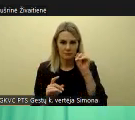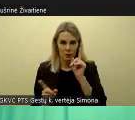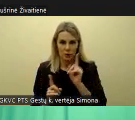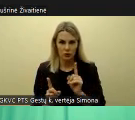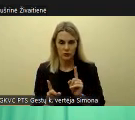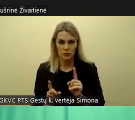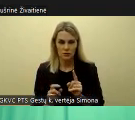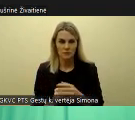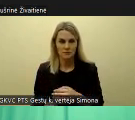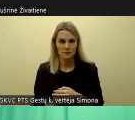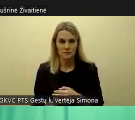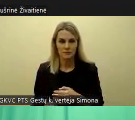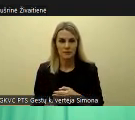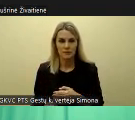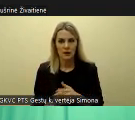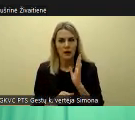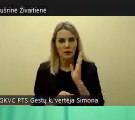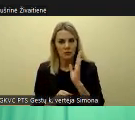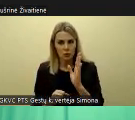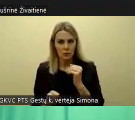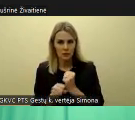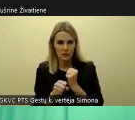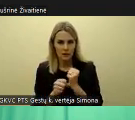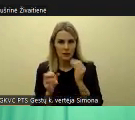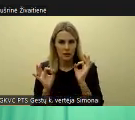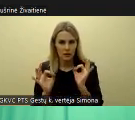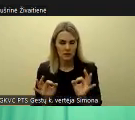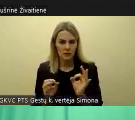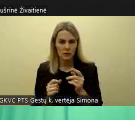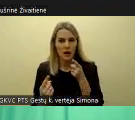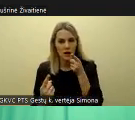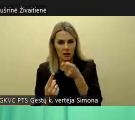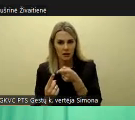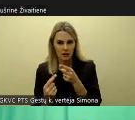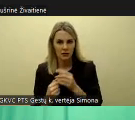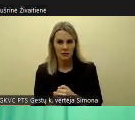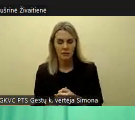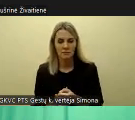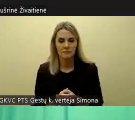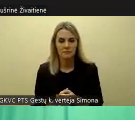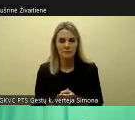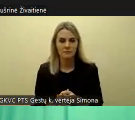tai būtų padaryta teisingai ir tinkamai.